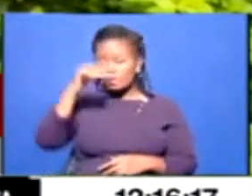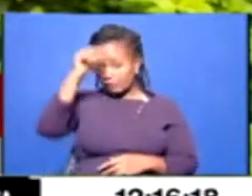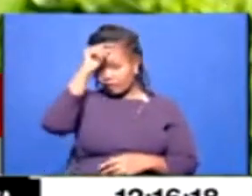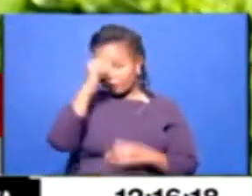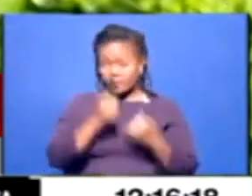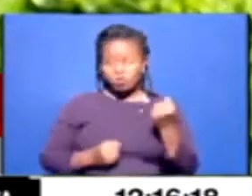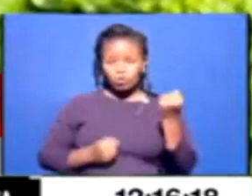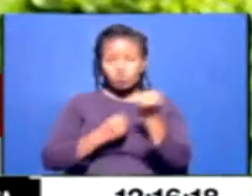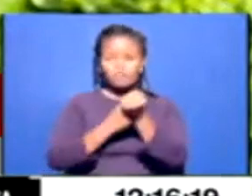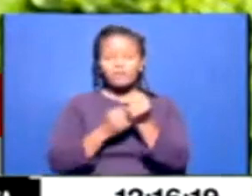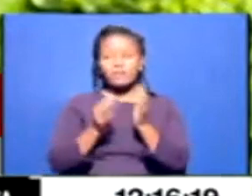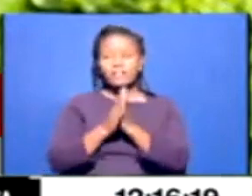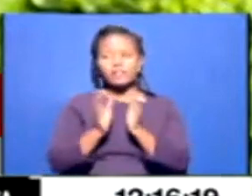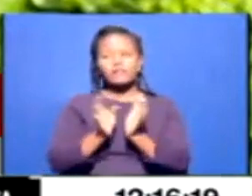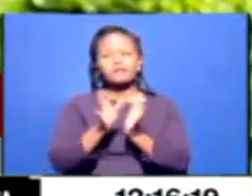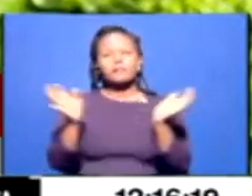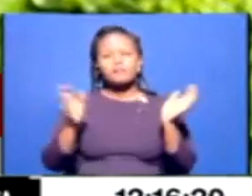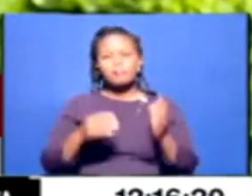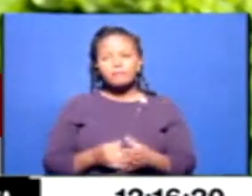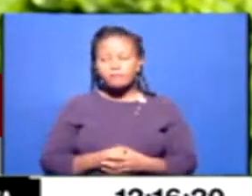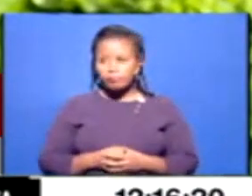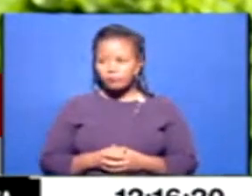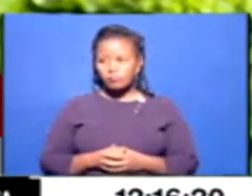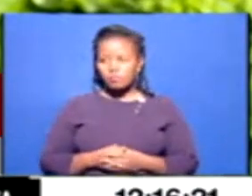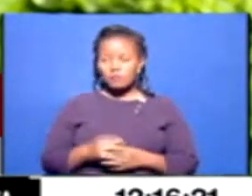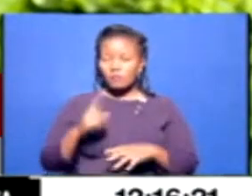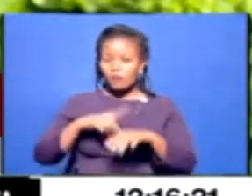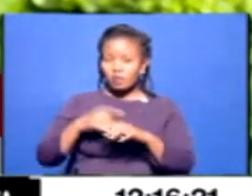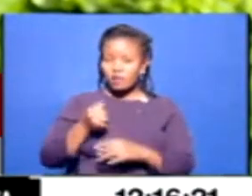umma. Na vile alipotea hivyo